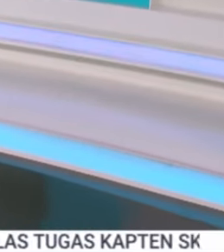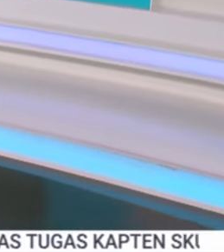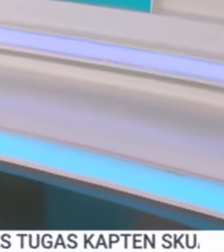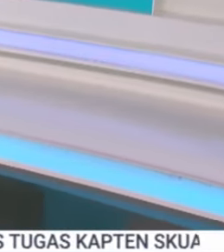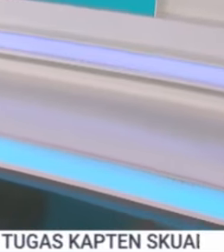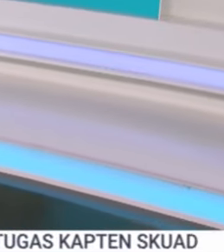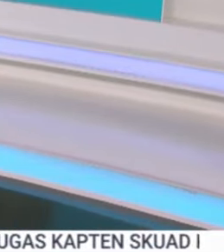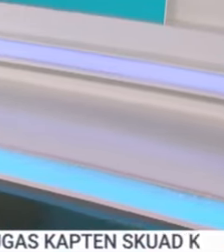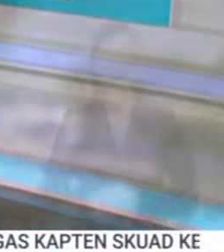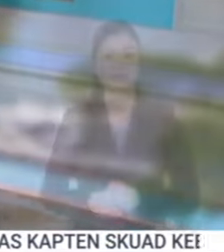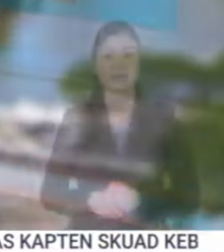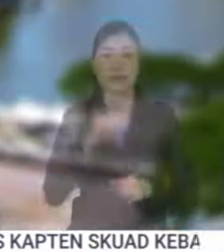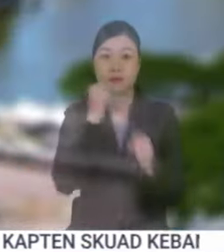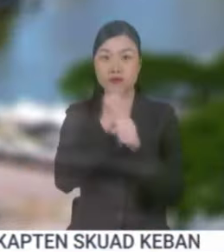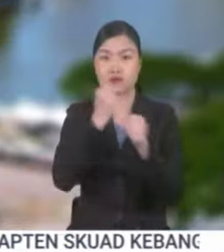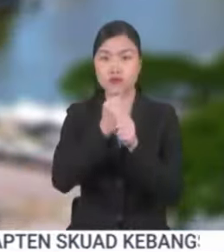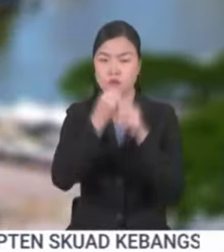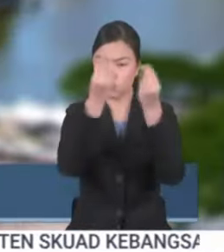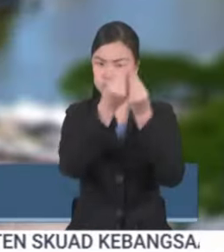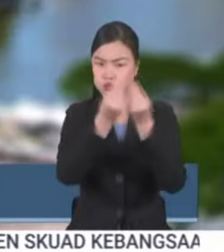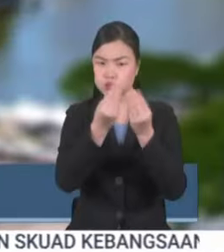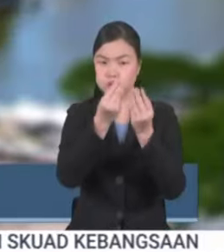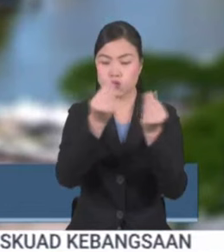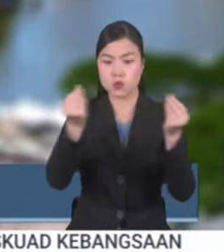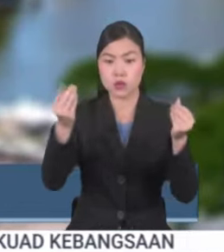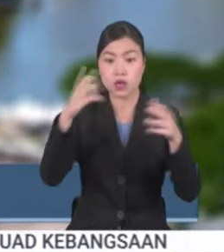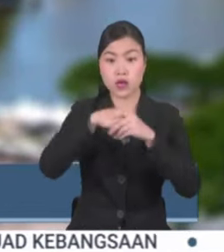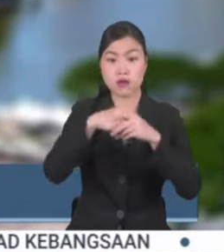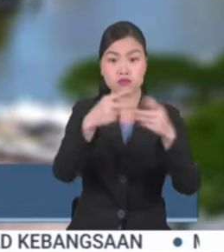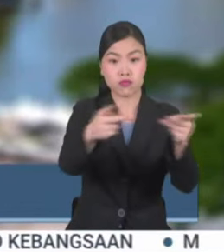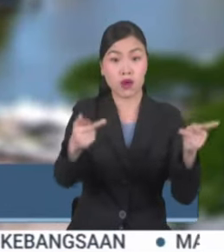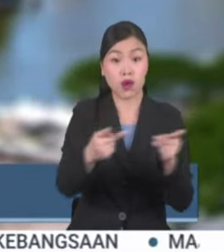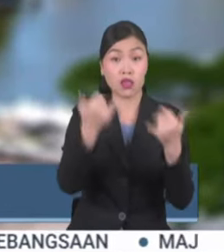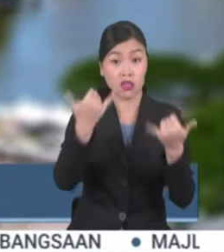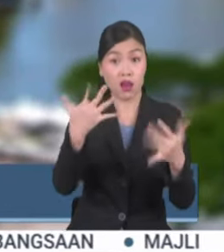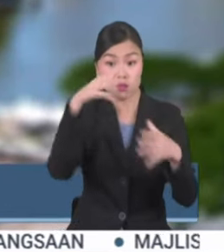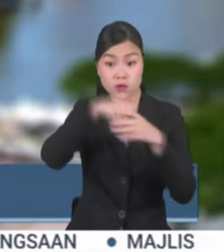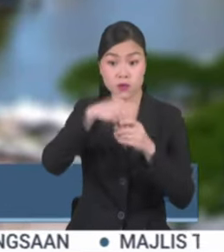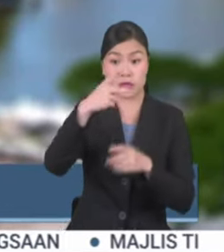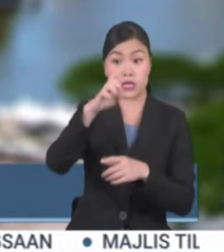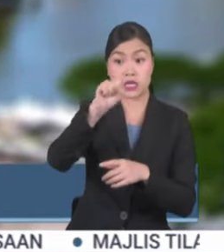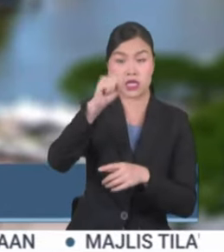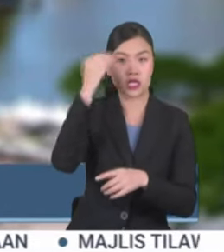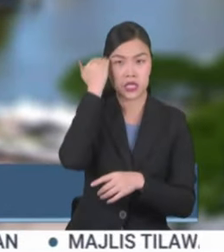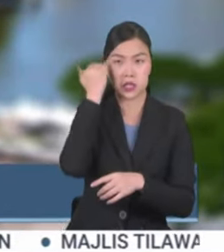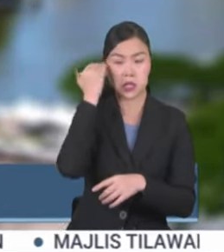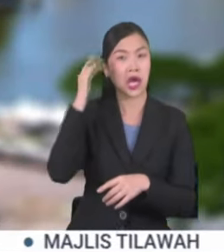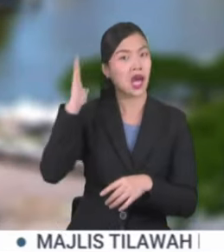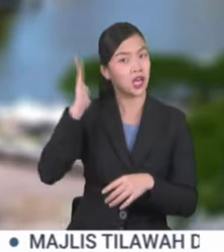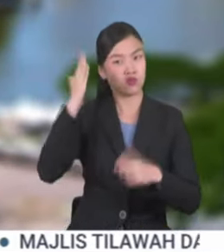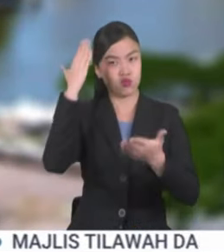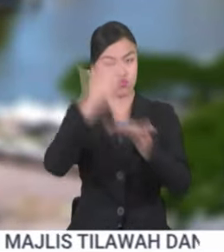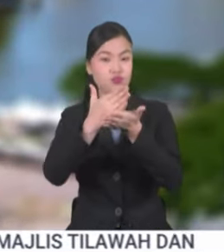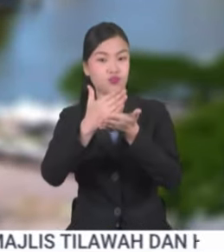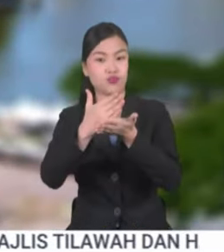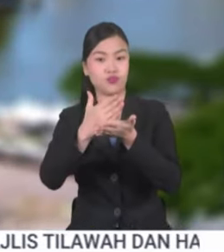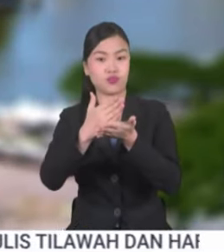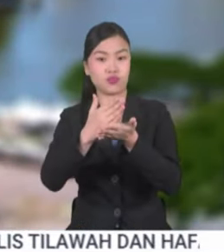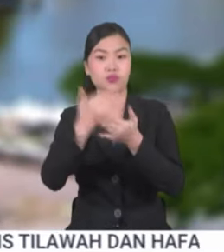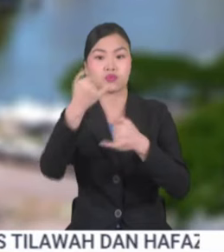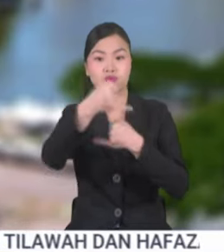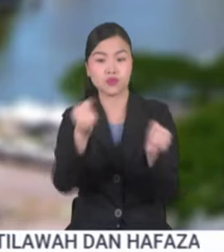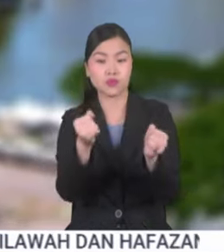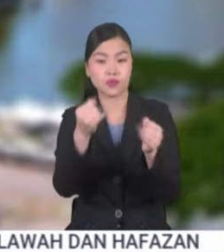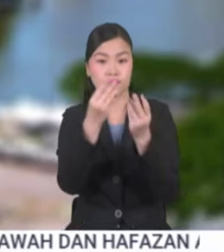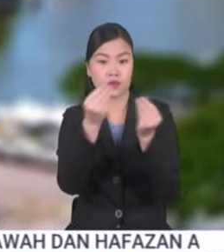kasih, Otto. Kerja penyukatan tanah di kawasan yang sedang terlibat dalam kes mahkamah tidak akan dilakukan oleh Jabatan Tanah dan